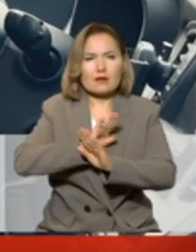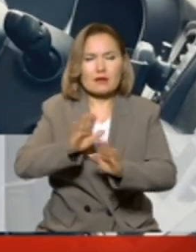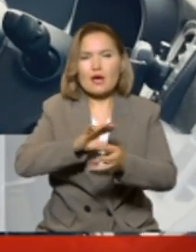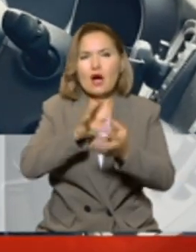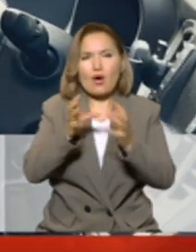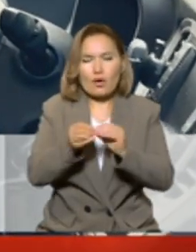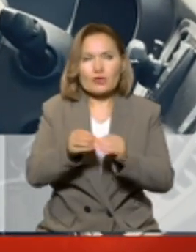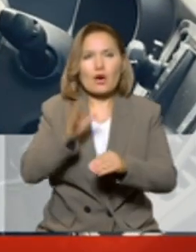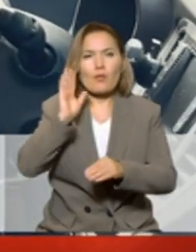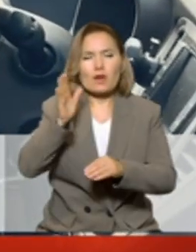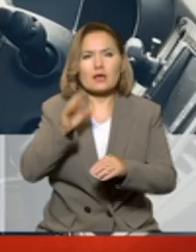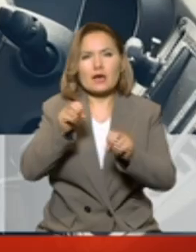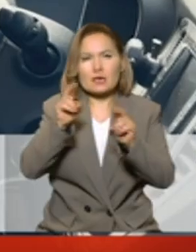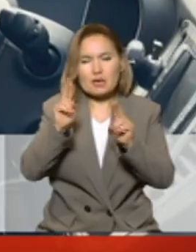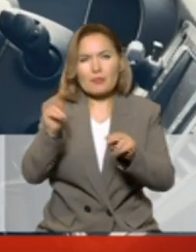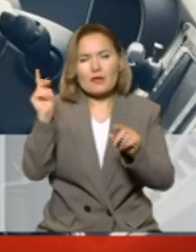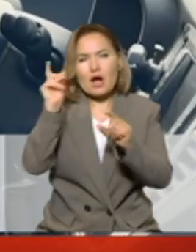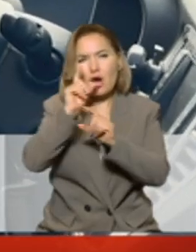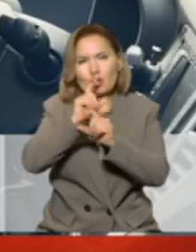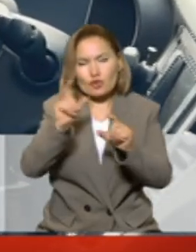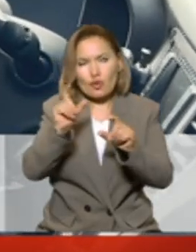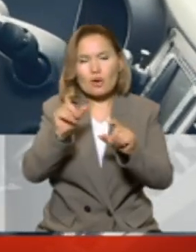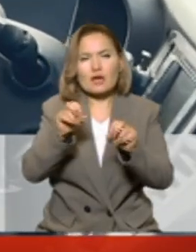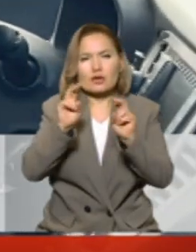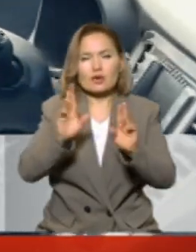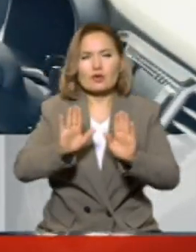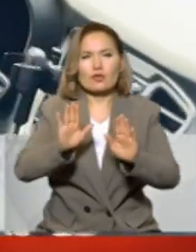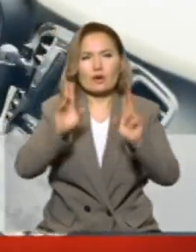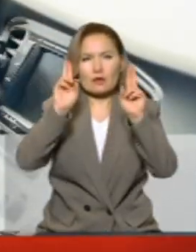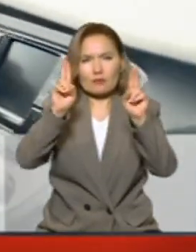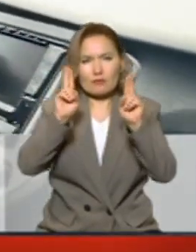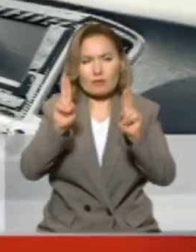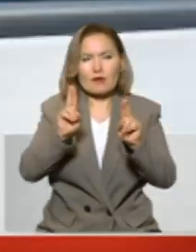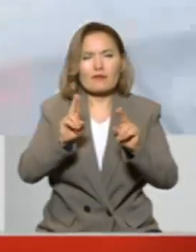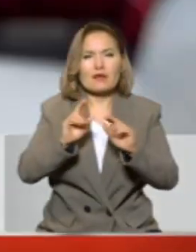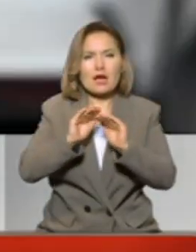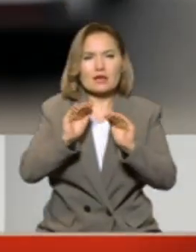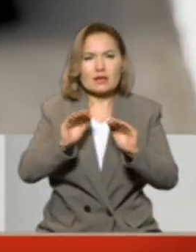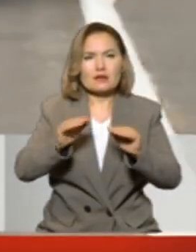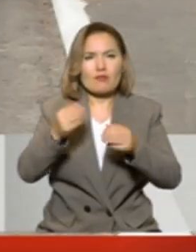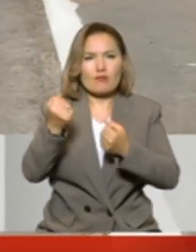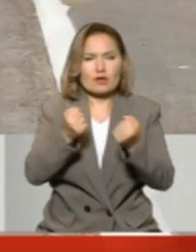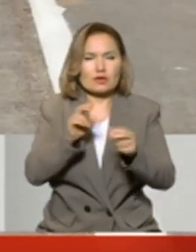Тек болашақта оқыған кезде оған жеңіл болады.